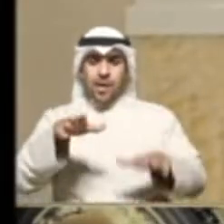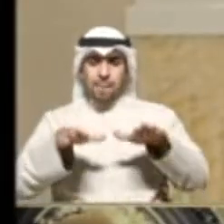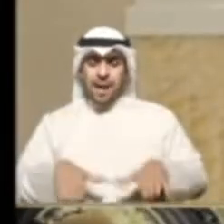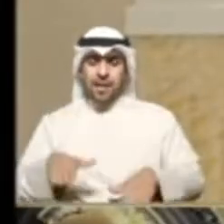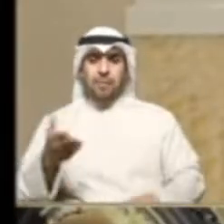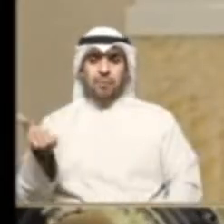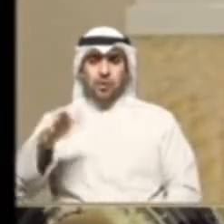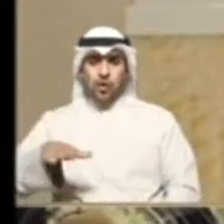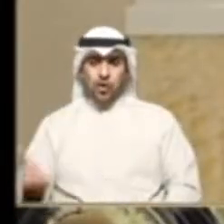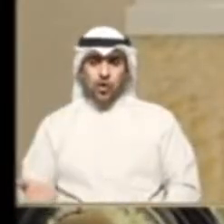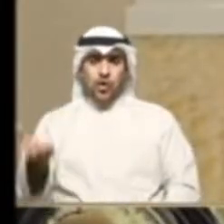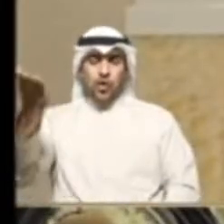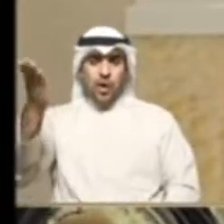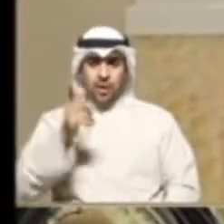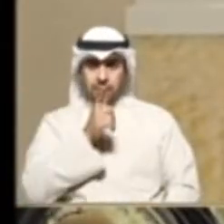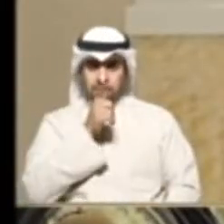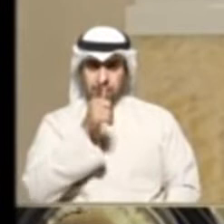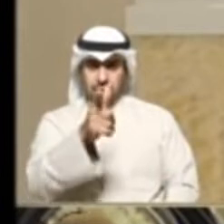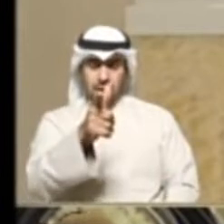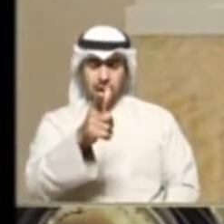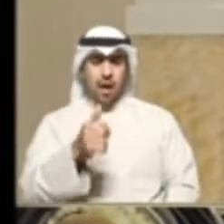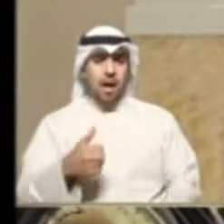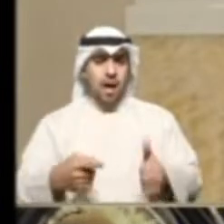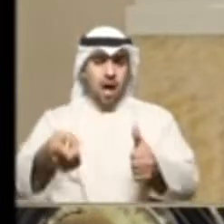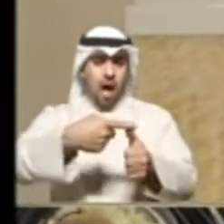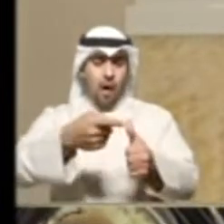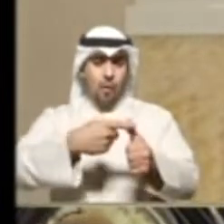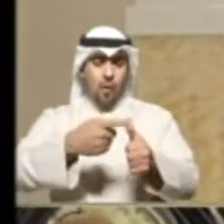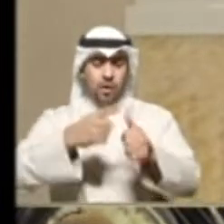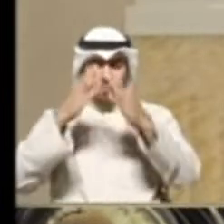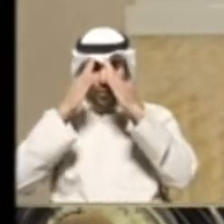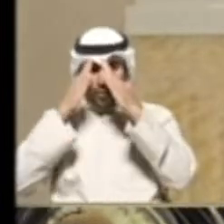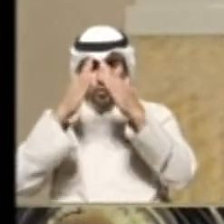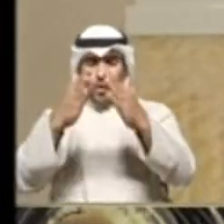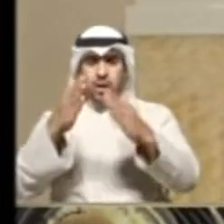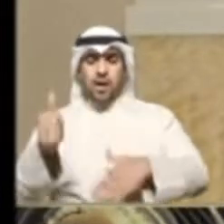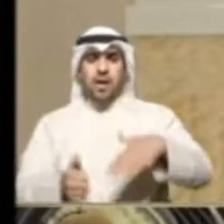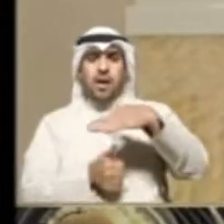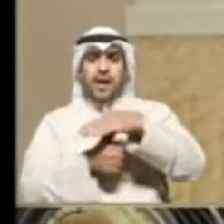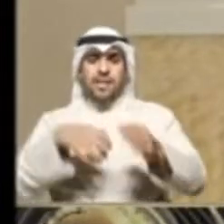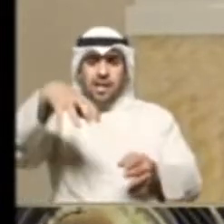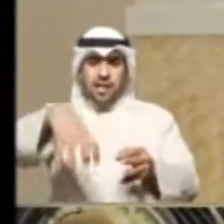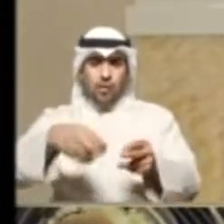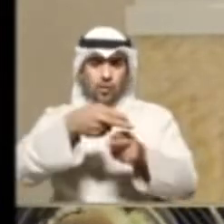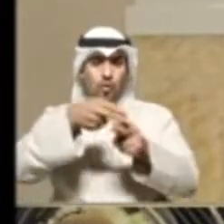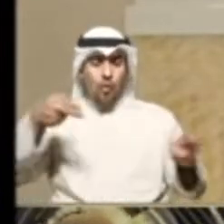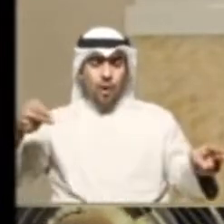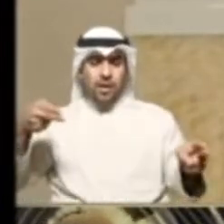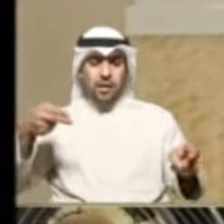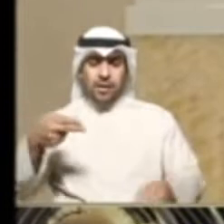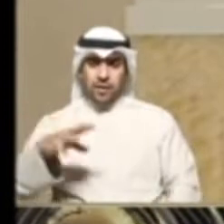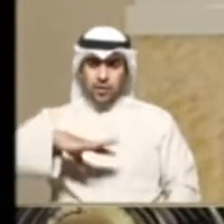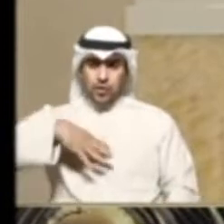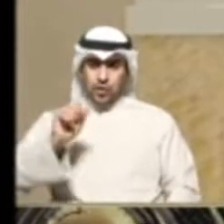الأمير كلمة تقدمت فيها بجزيل الشكر وعظيم الامتنان لحضرة صاحب السمو أمير